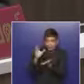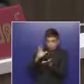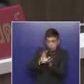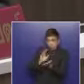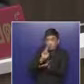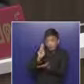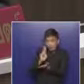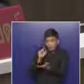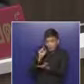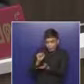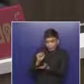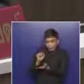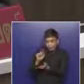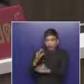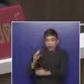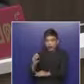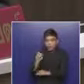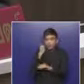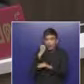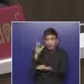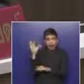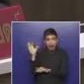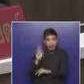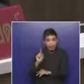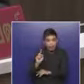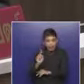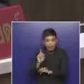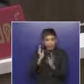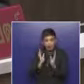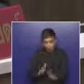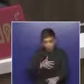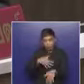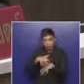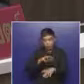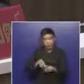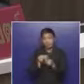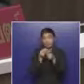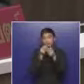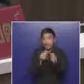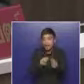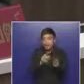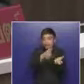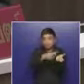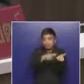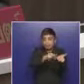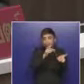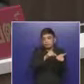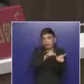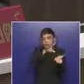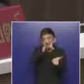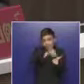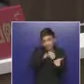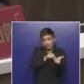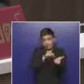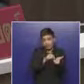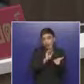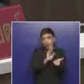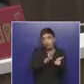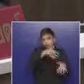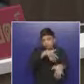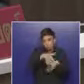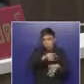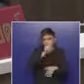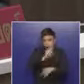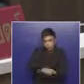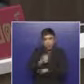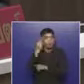านรับอำนาจของประชาชนไปนะครับเป็นภาษีนะครับท่านต้องคิดถึงตรงนี้ให้ตรงหนักเลย